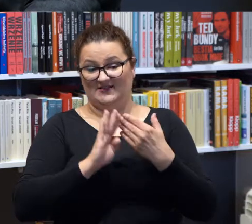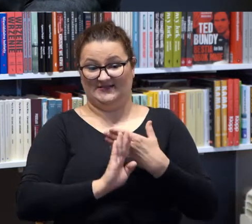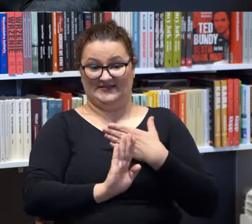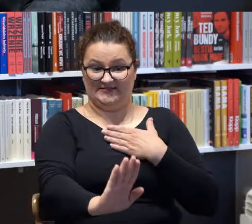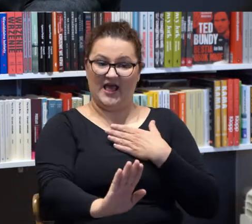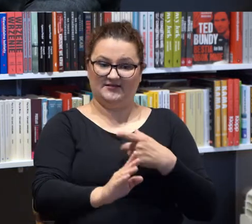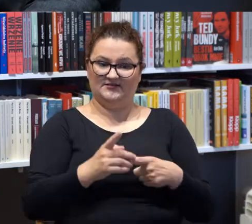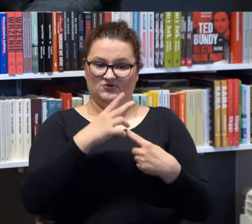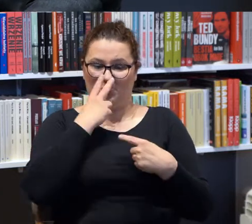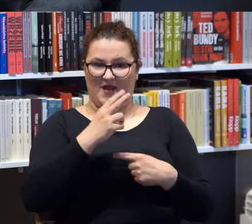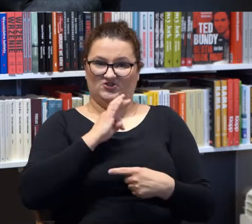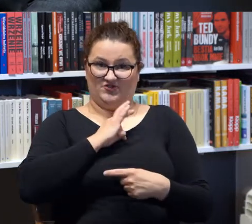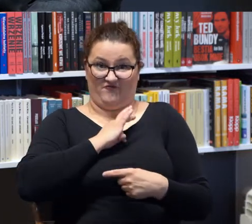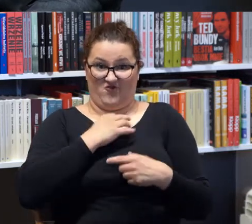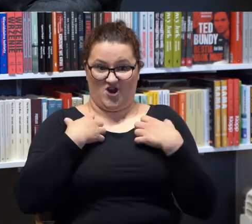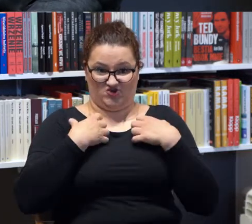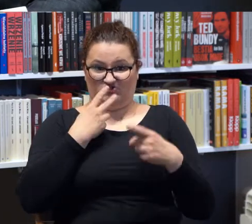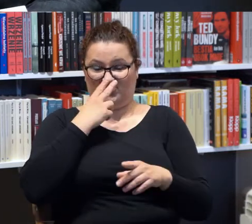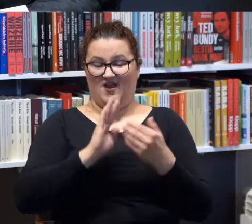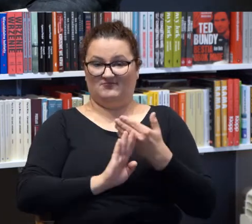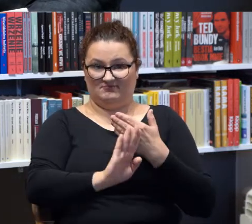część tego świata, jako taki puzelek, a nie jako,